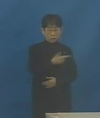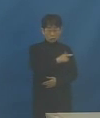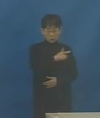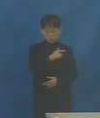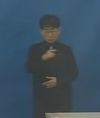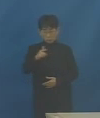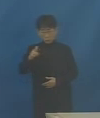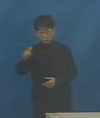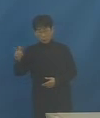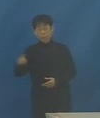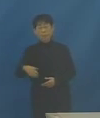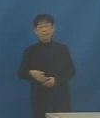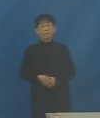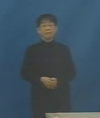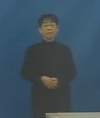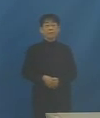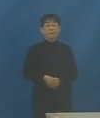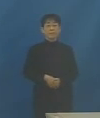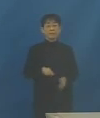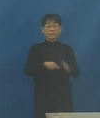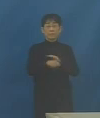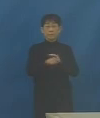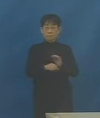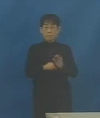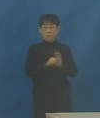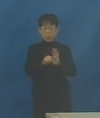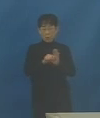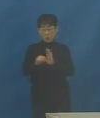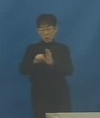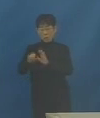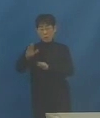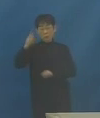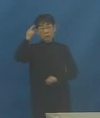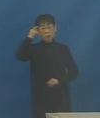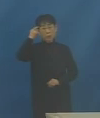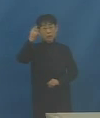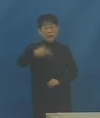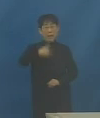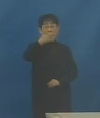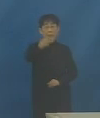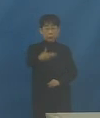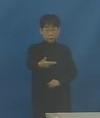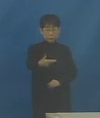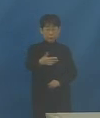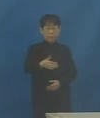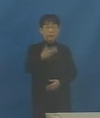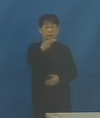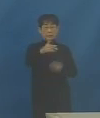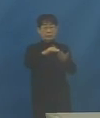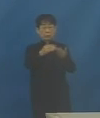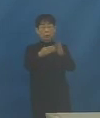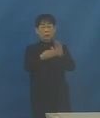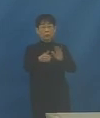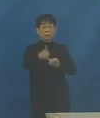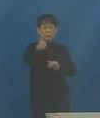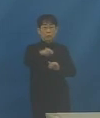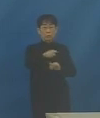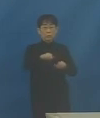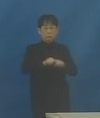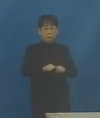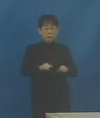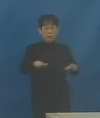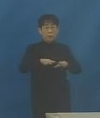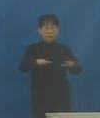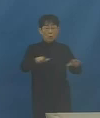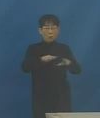の効能があろうかと思いますでは代襲あの市町村と一緒に市町村長と一緒にありますよの行政懇談